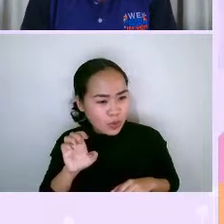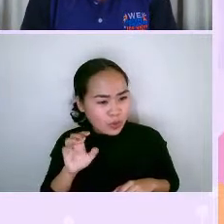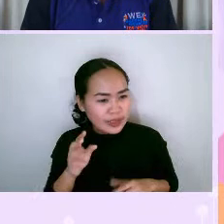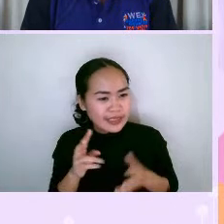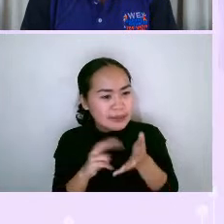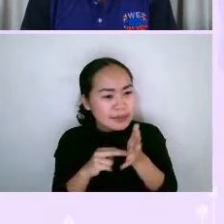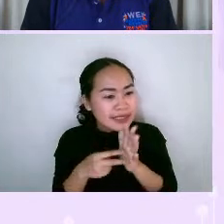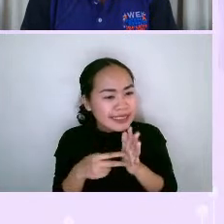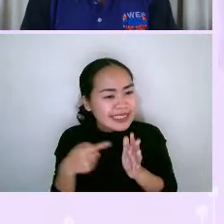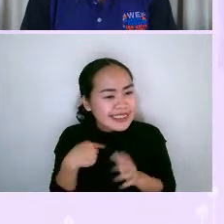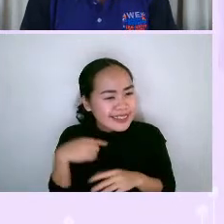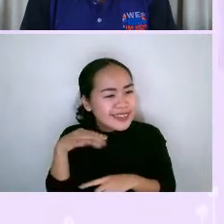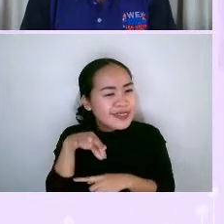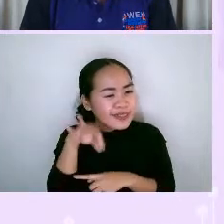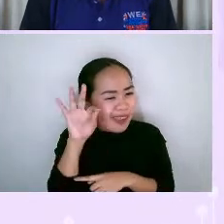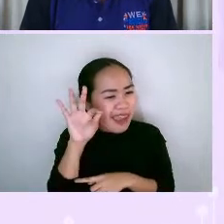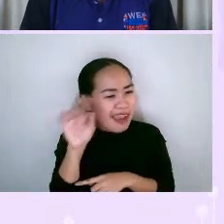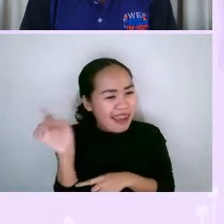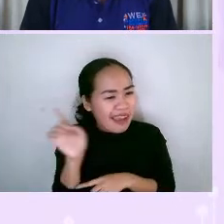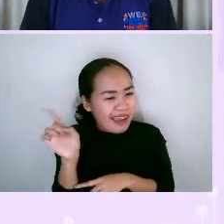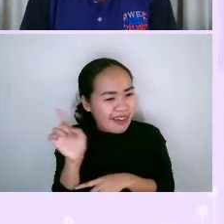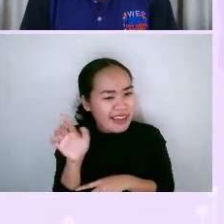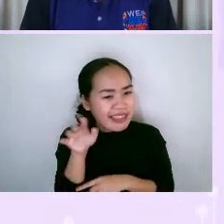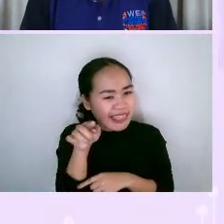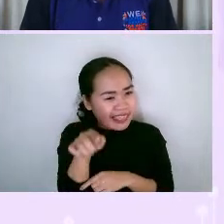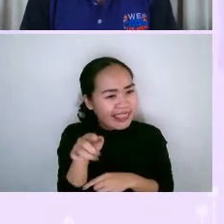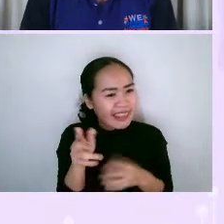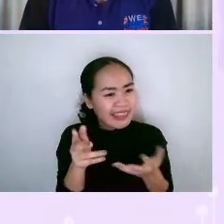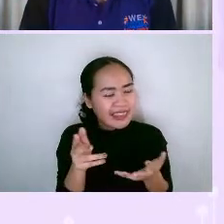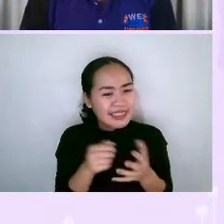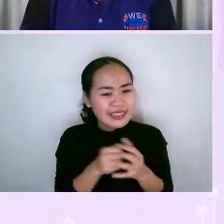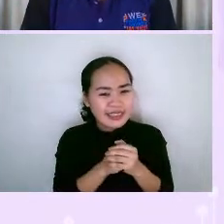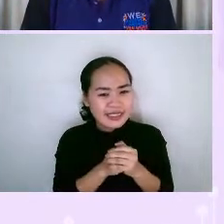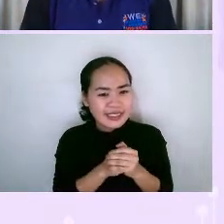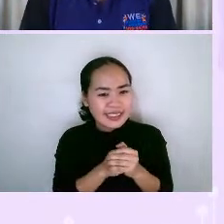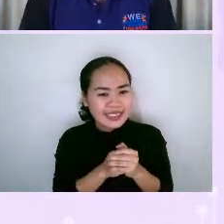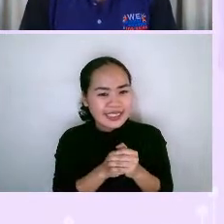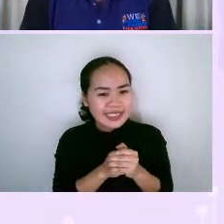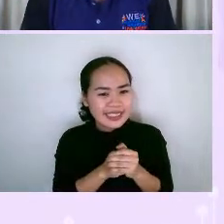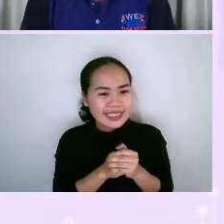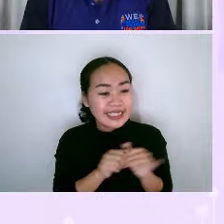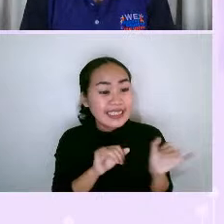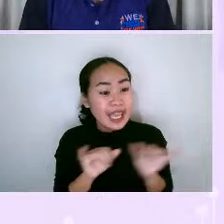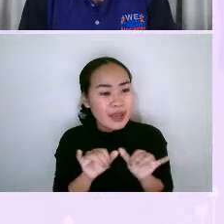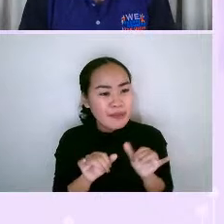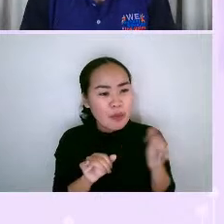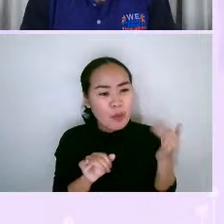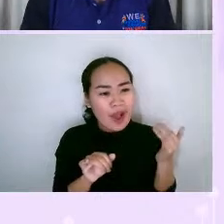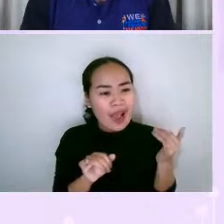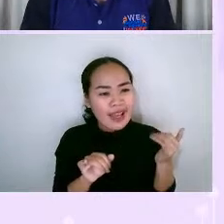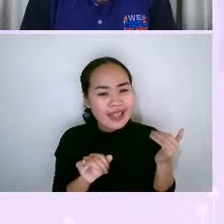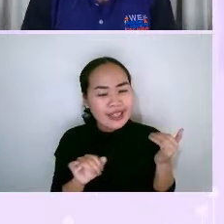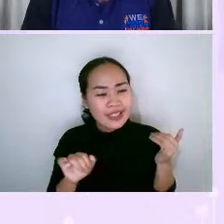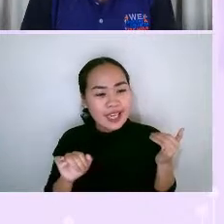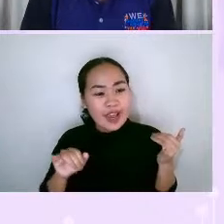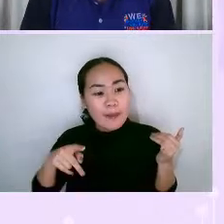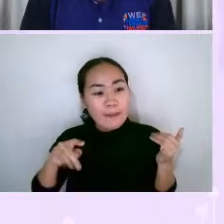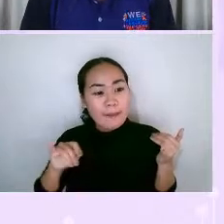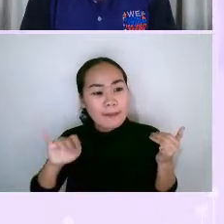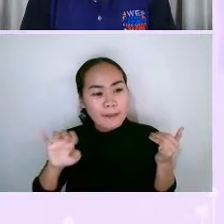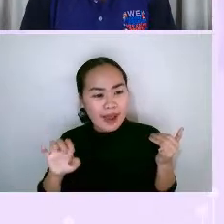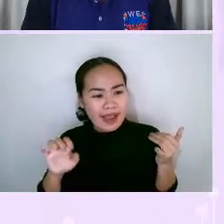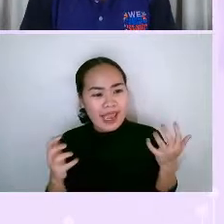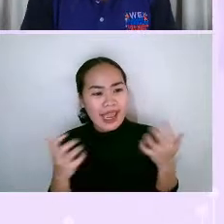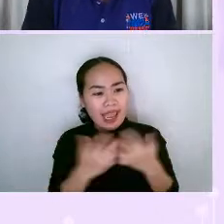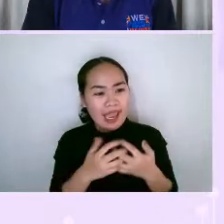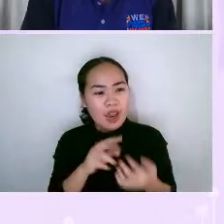sa pinakita namin na code kanina, emoji po ito ng Y at ng Y, at ang sagot ay Wi-Fi. Ayun